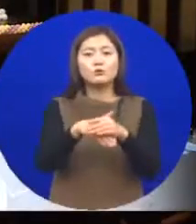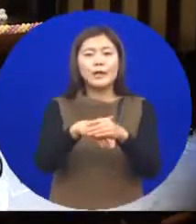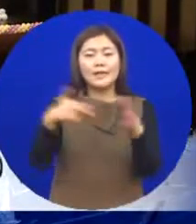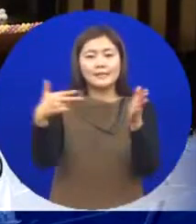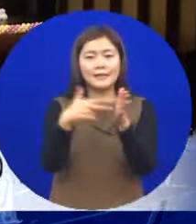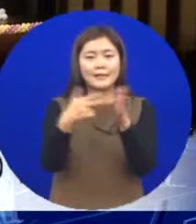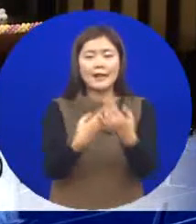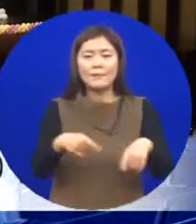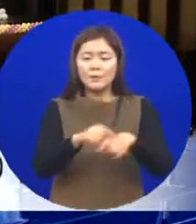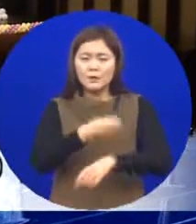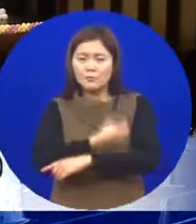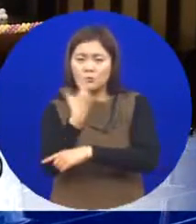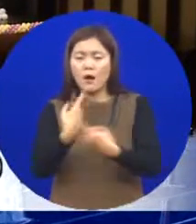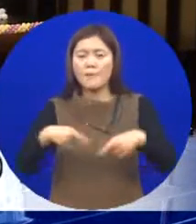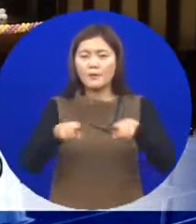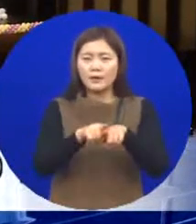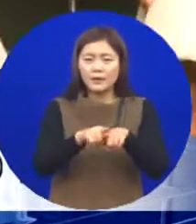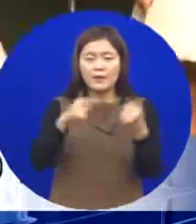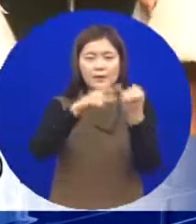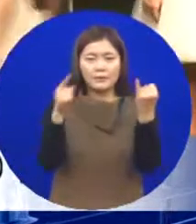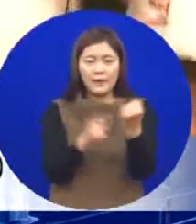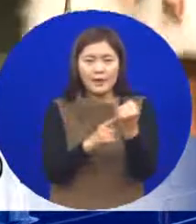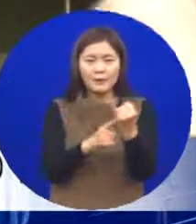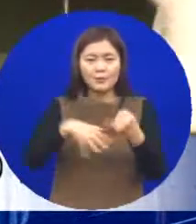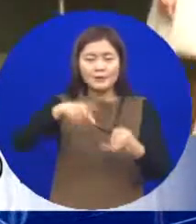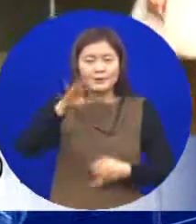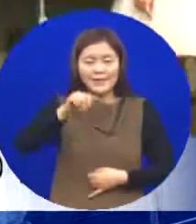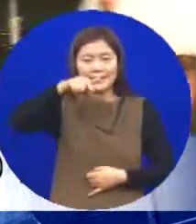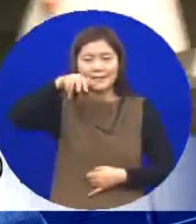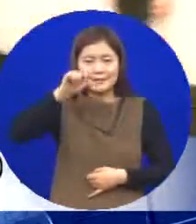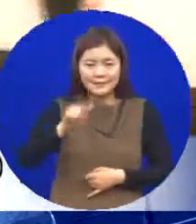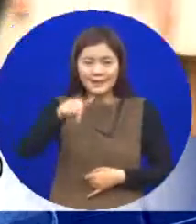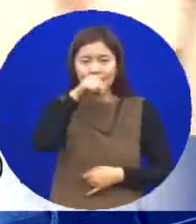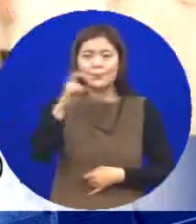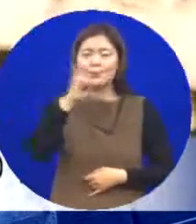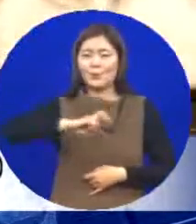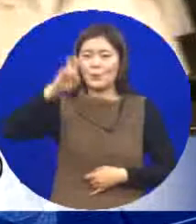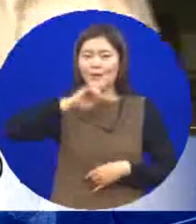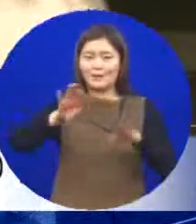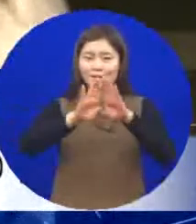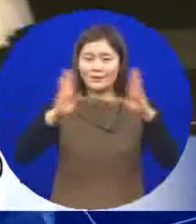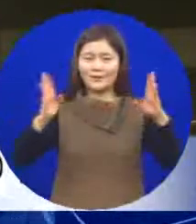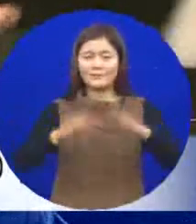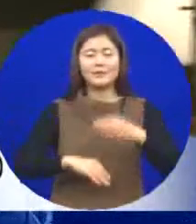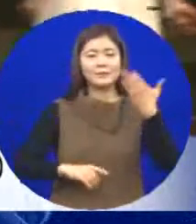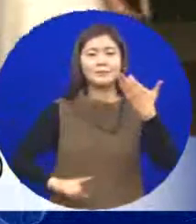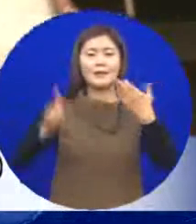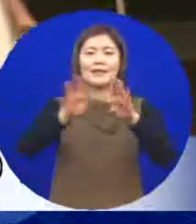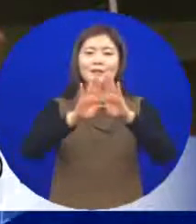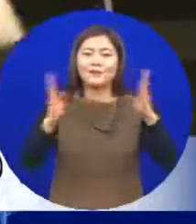용인문화재단과 용인신문사가 공동 주최한 제1회 용인시 태교 창작 동요제 본선이 14일 용인 포은 아트홀에서